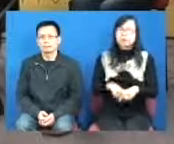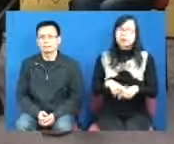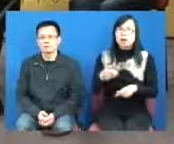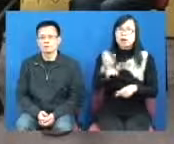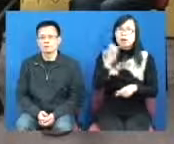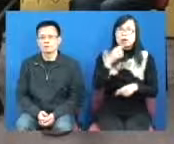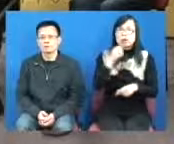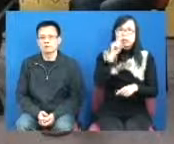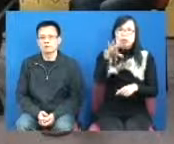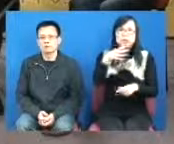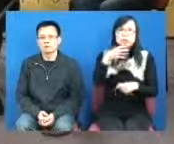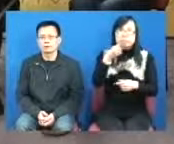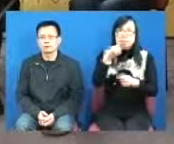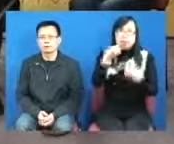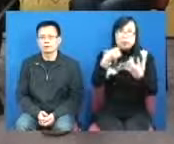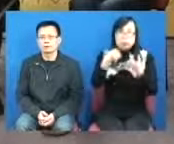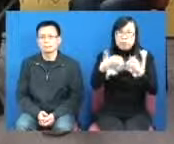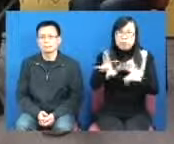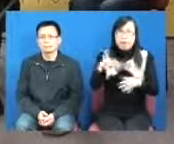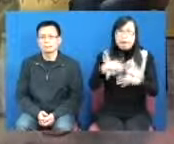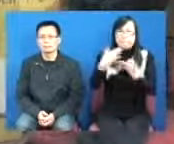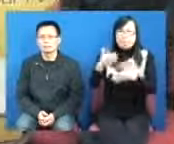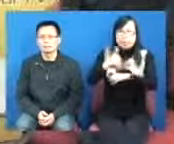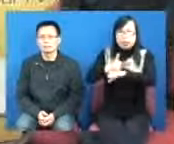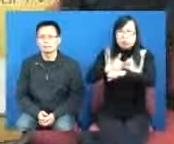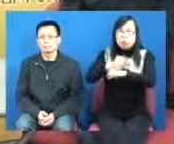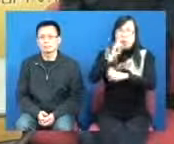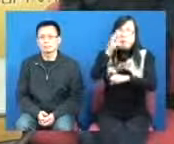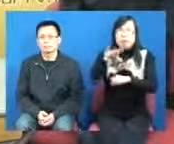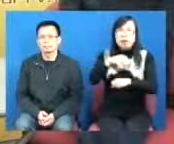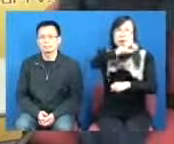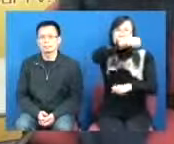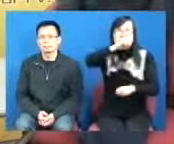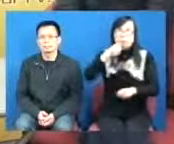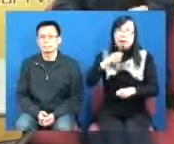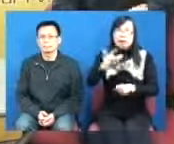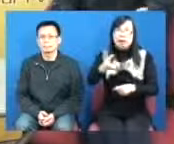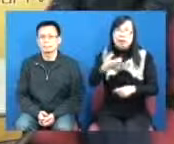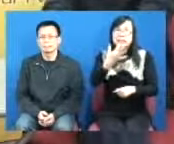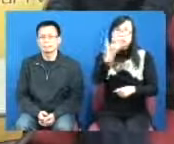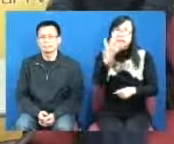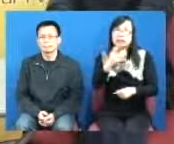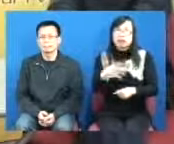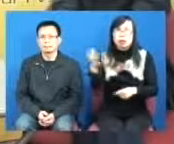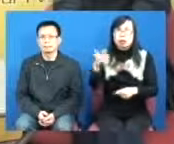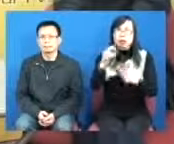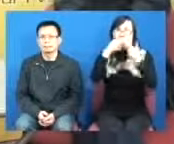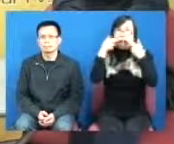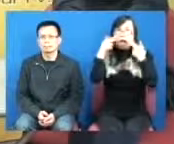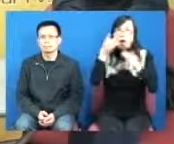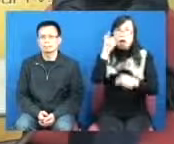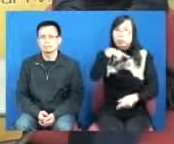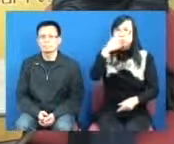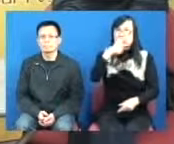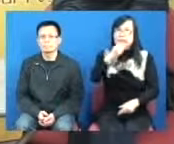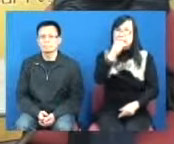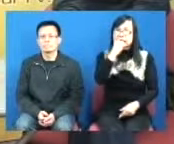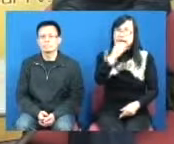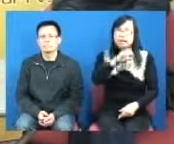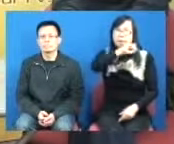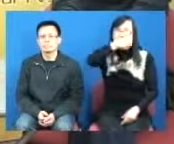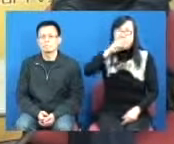話口未完又給他機會問他那些粟米班買的錢你猜他怎樣回答他說我不喜歡吃粟米我不喜歡